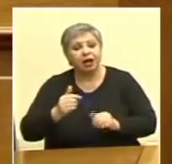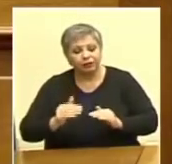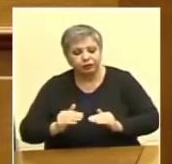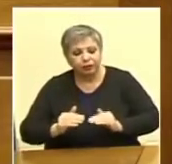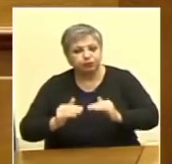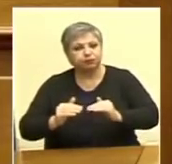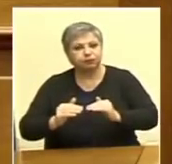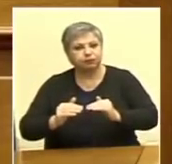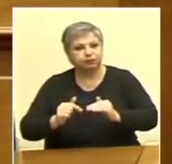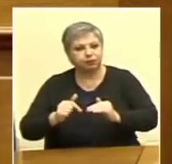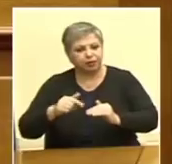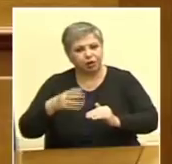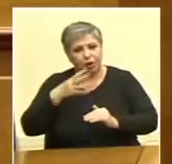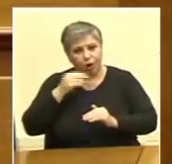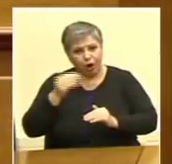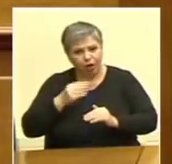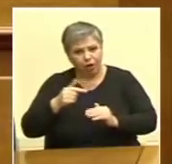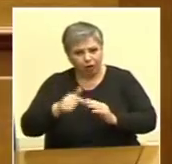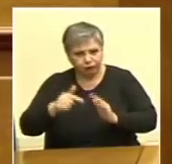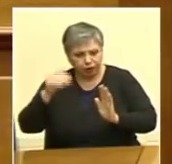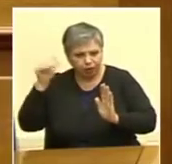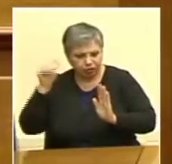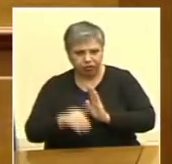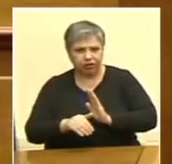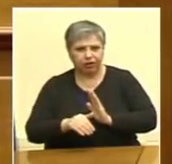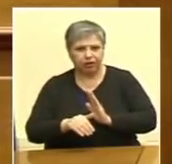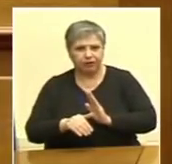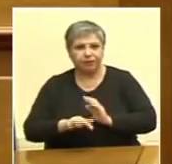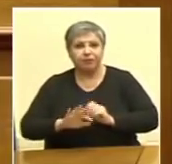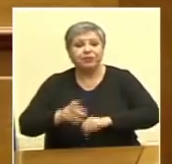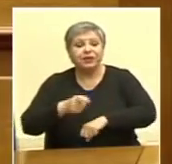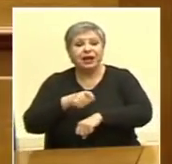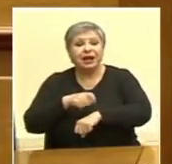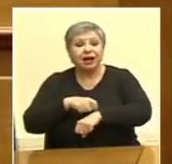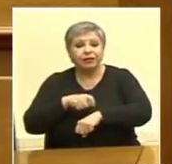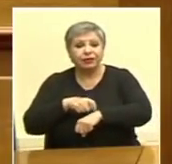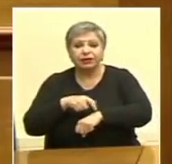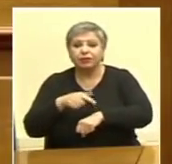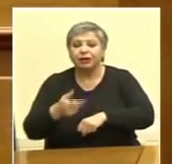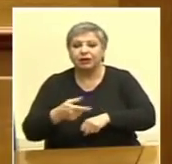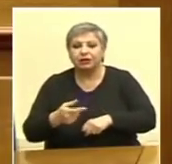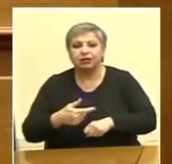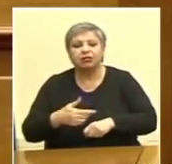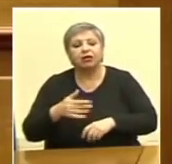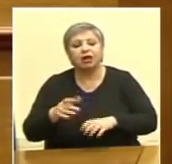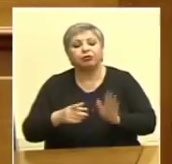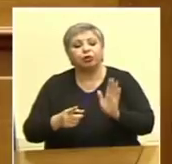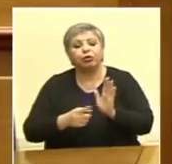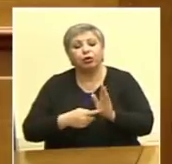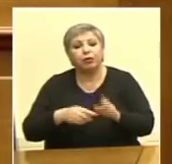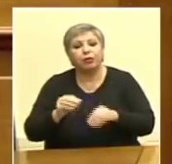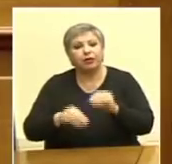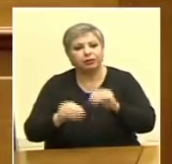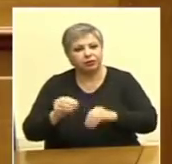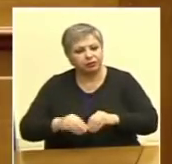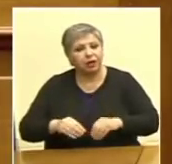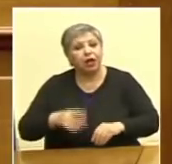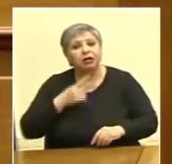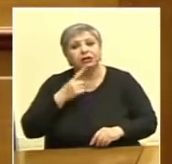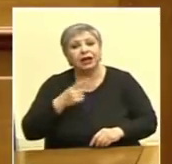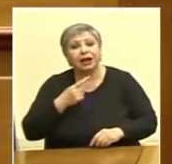διάστημα. Και σήμερα νομοθετούμε την επιδότηση του 50% των ασφαλιστικών